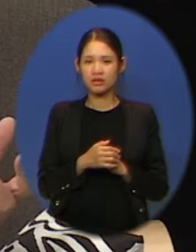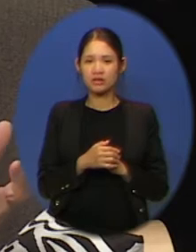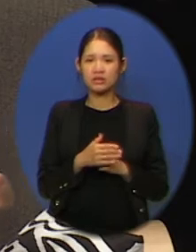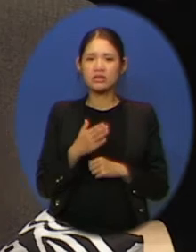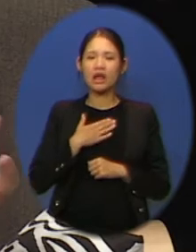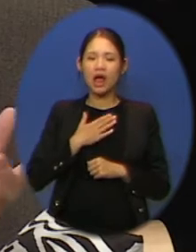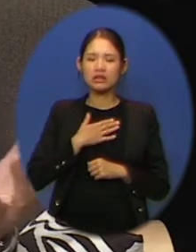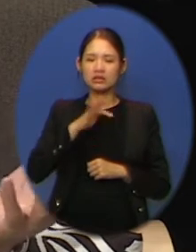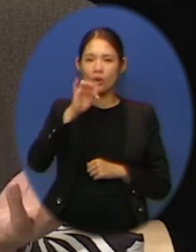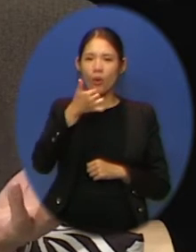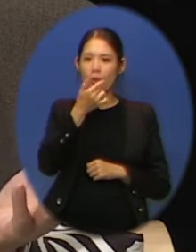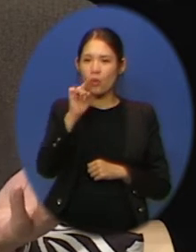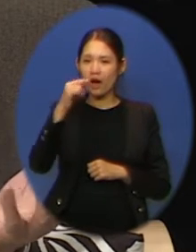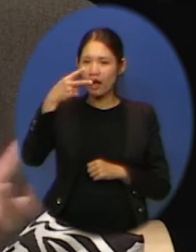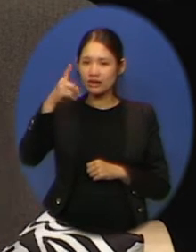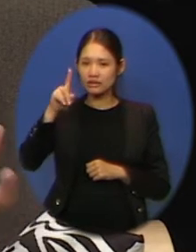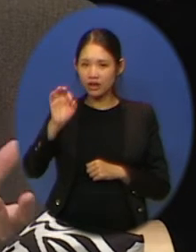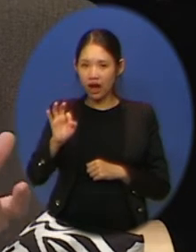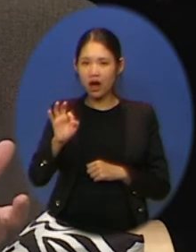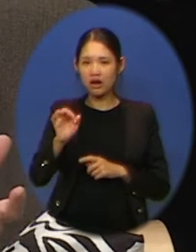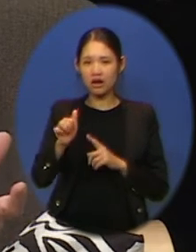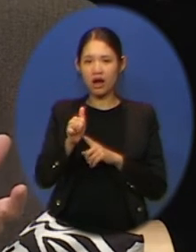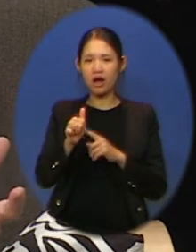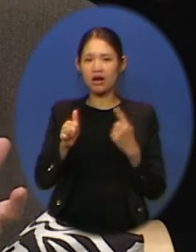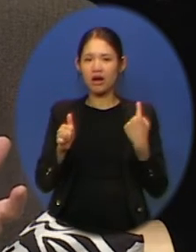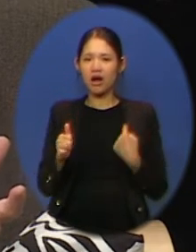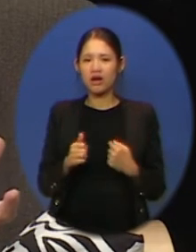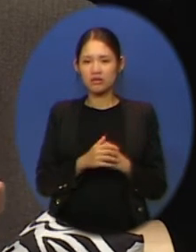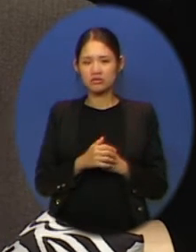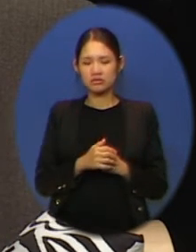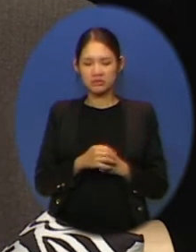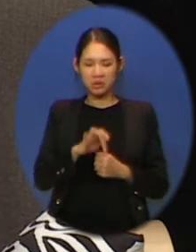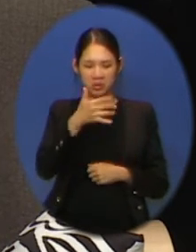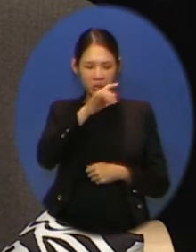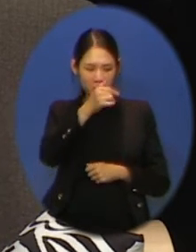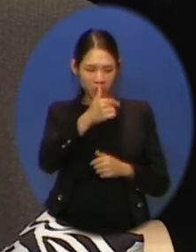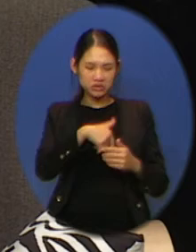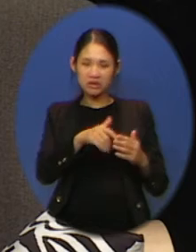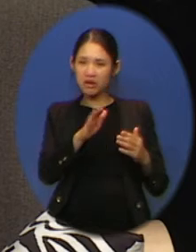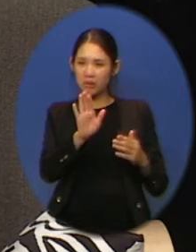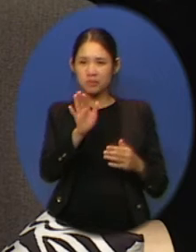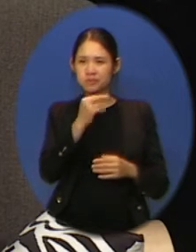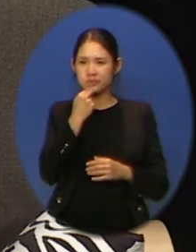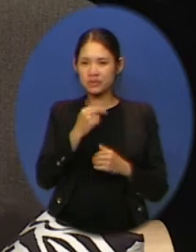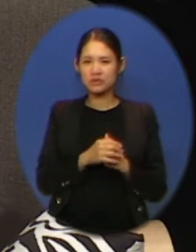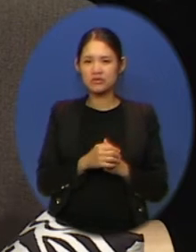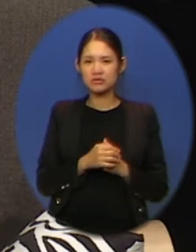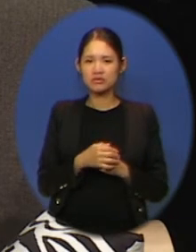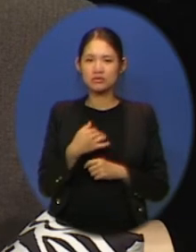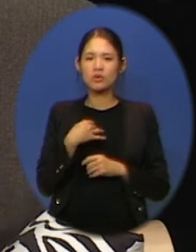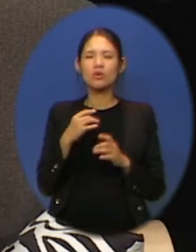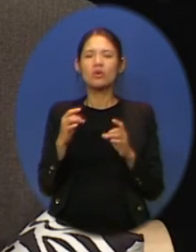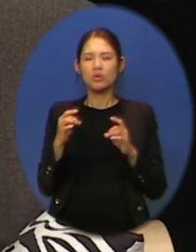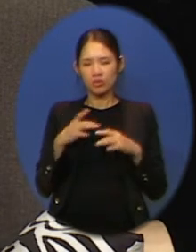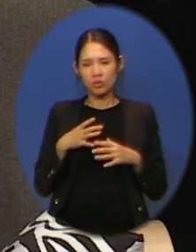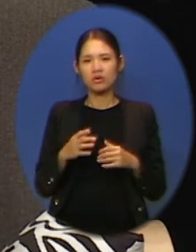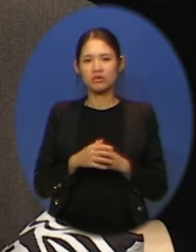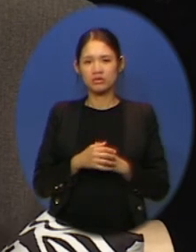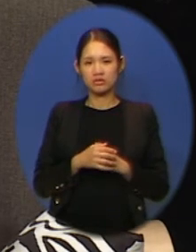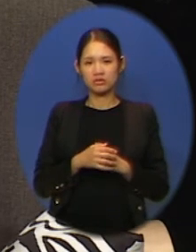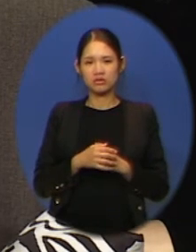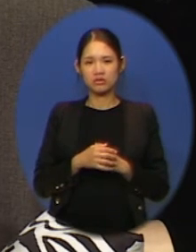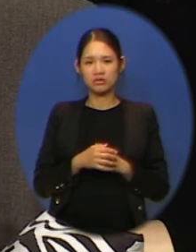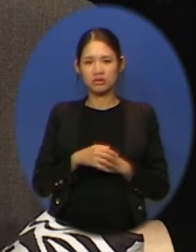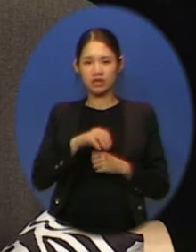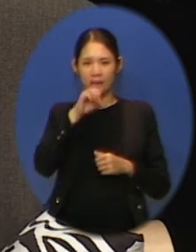나는 공화당이다 하고 나무 공화당입니다. 예. 여기 같이 무슨 뭐 공천이 어디 있어요? 그러니까 이거 놀랐습니다 전부. 그래서